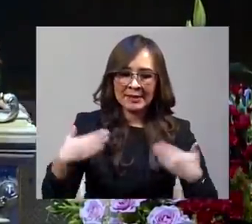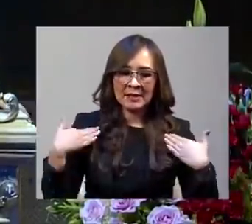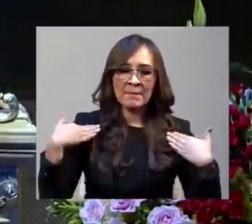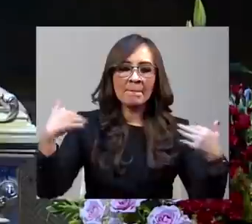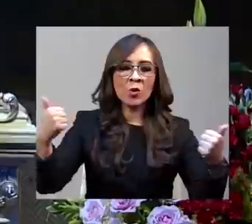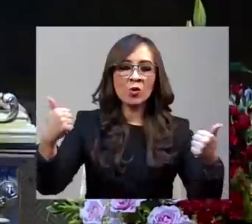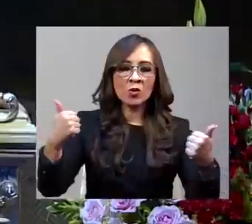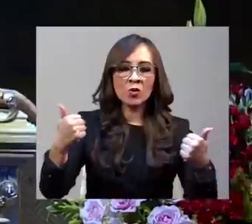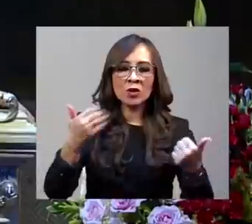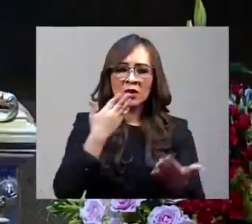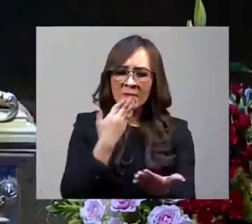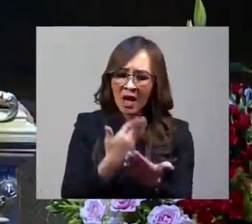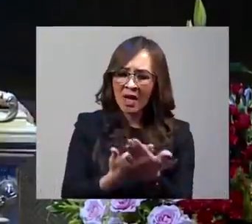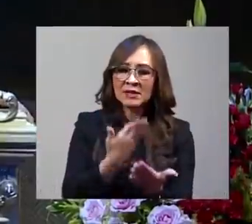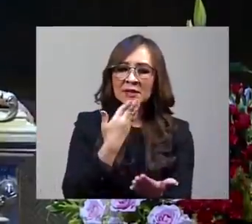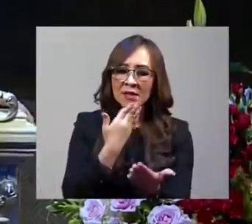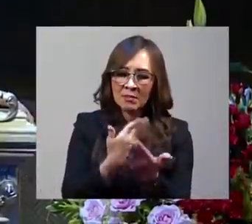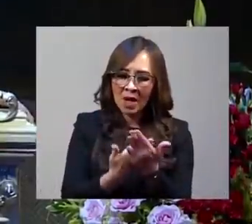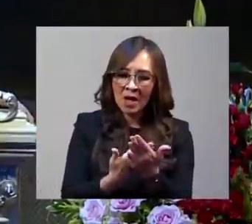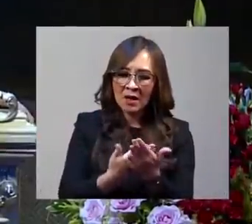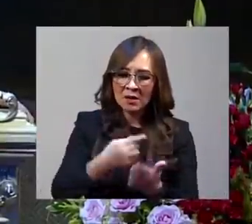Terima kasih Bapa, terima kasih.